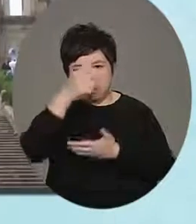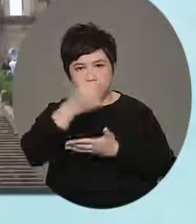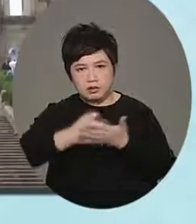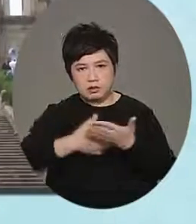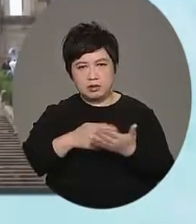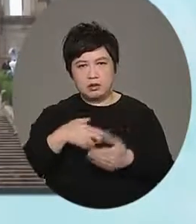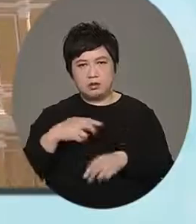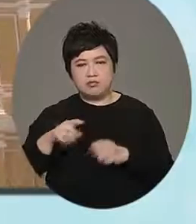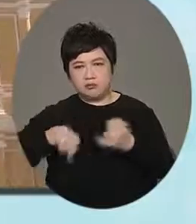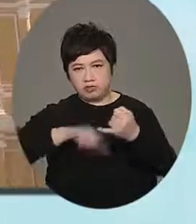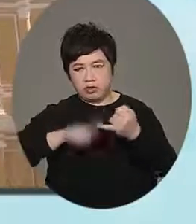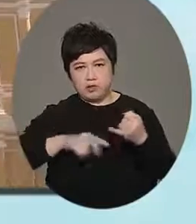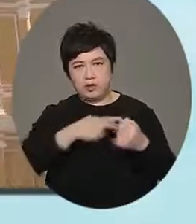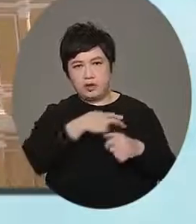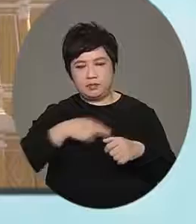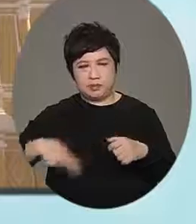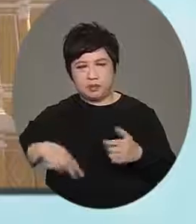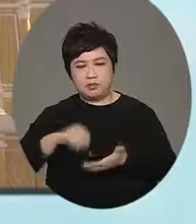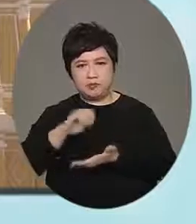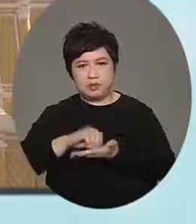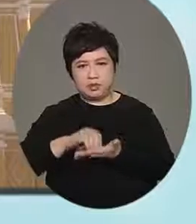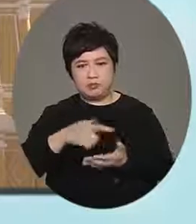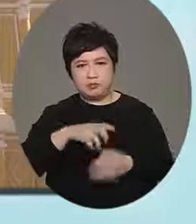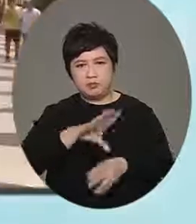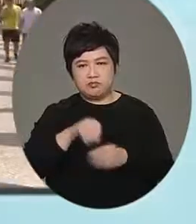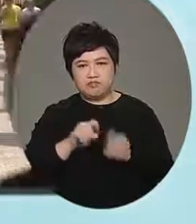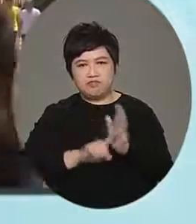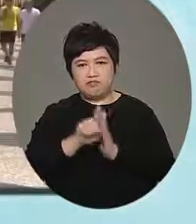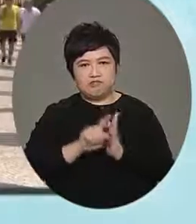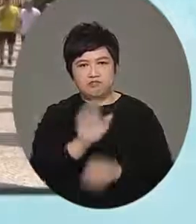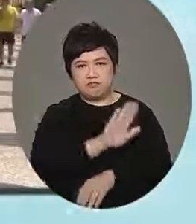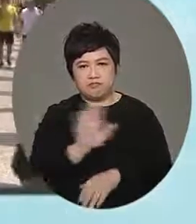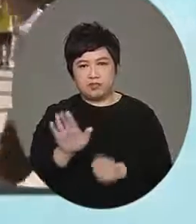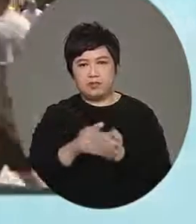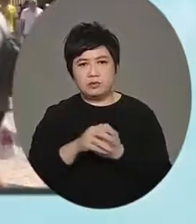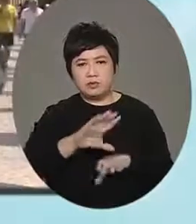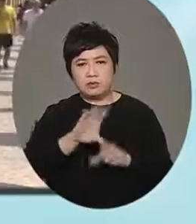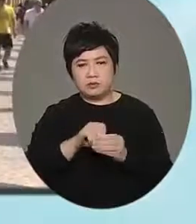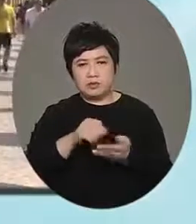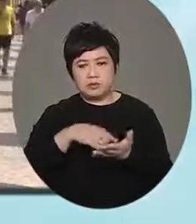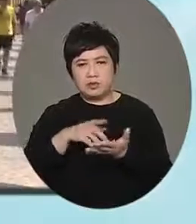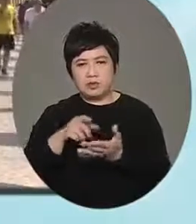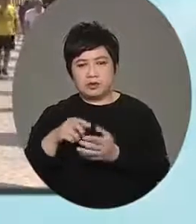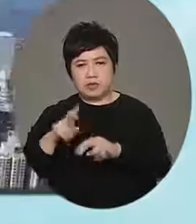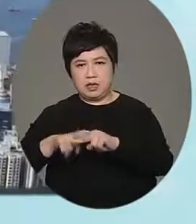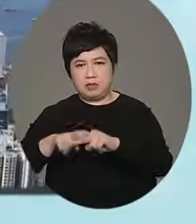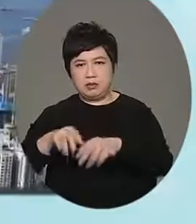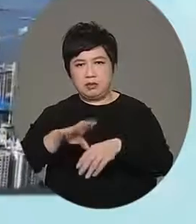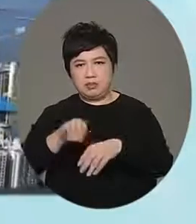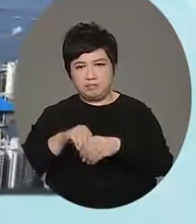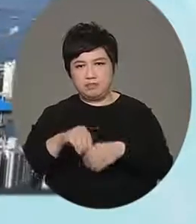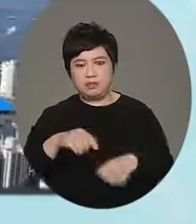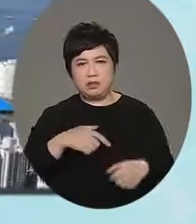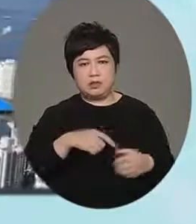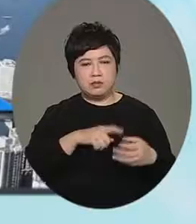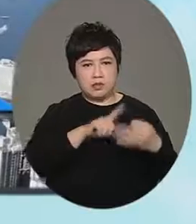都由北京控制，所以不再將他們納入指數，並且一並放入中國的評分。庫爾納